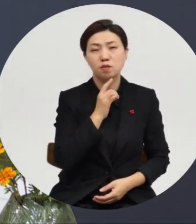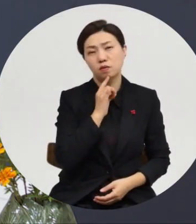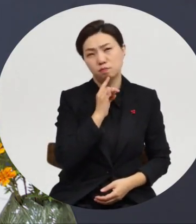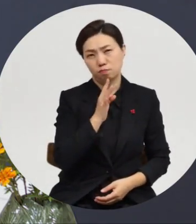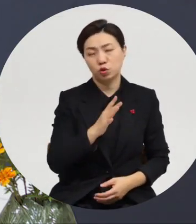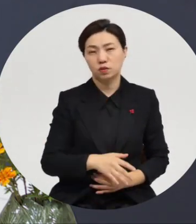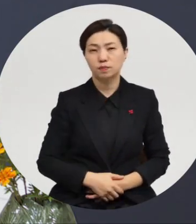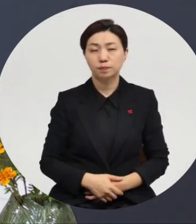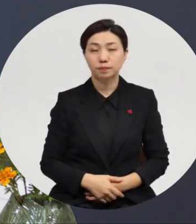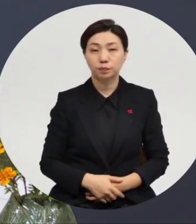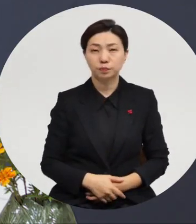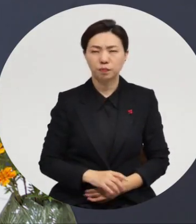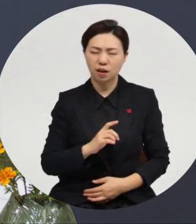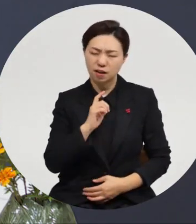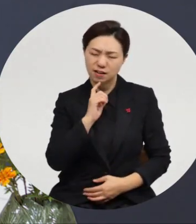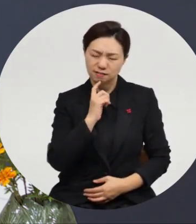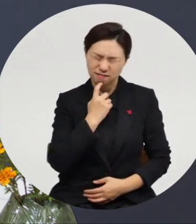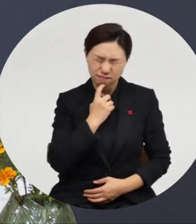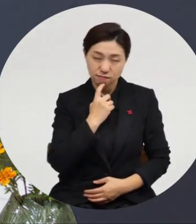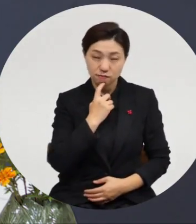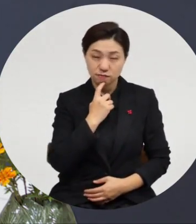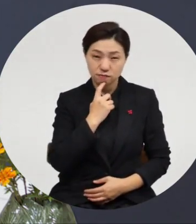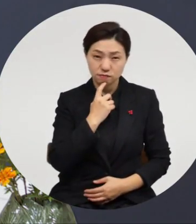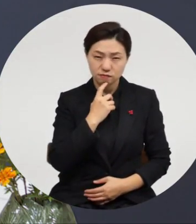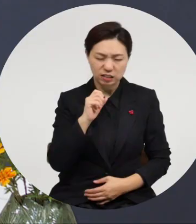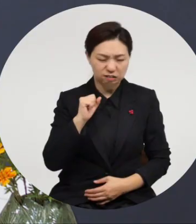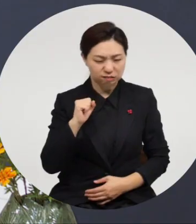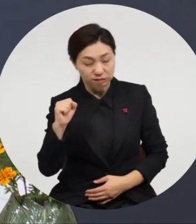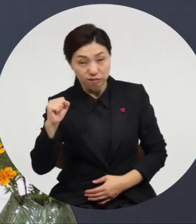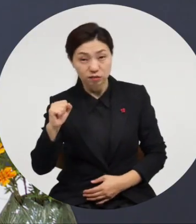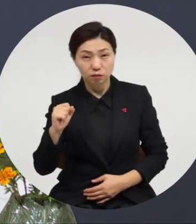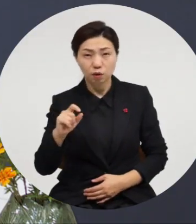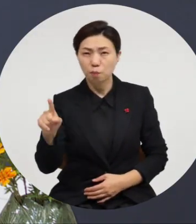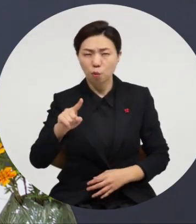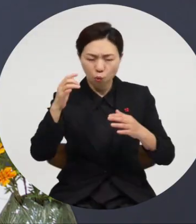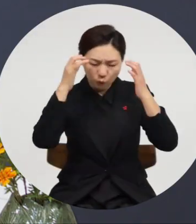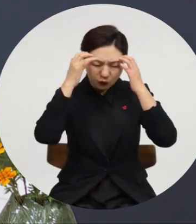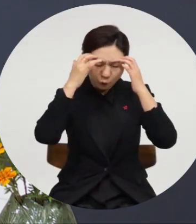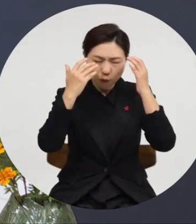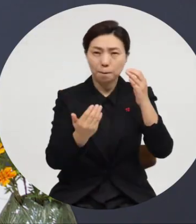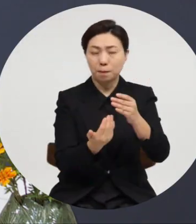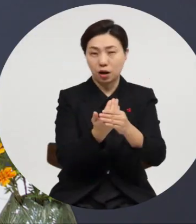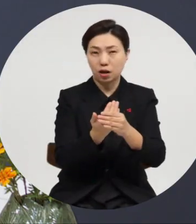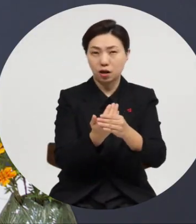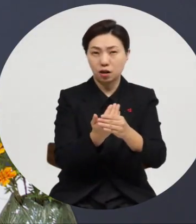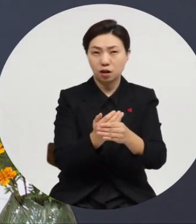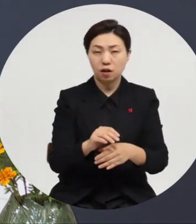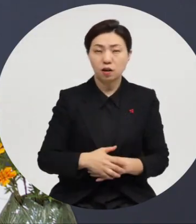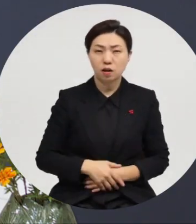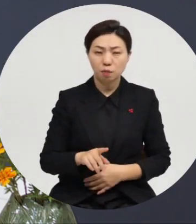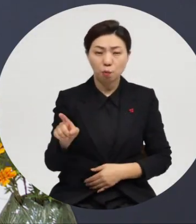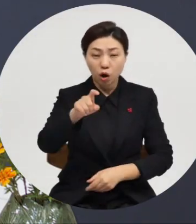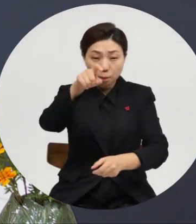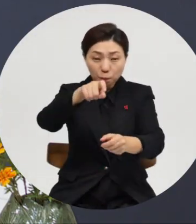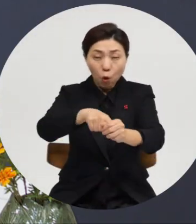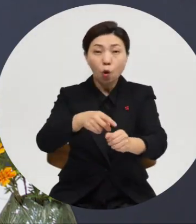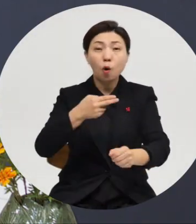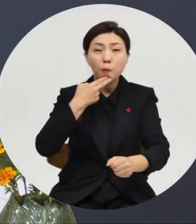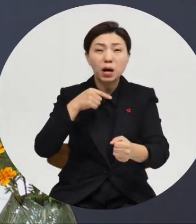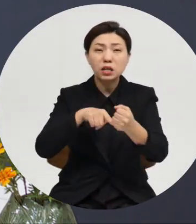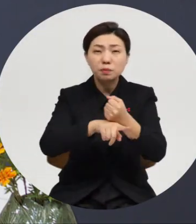거기에 집착되어 있다. 이렇게 말할 수 있어요. 그럼 집착을 하게 되면 괴로움이 생긴다.